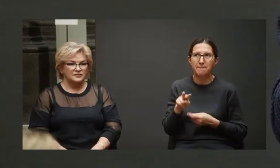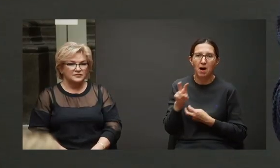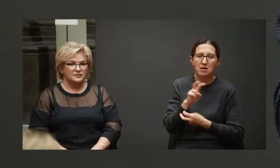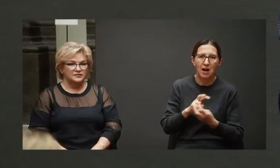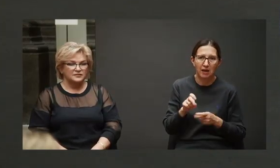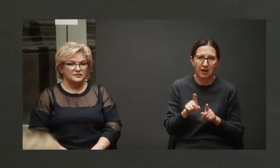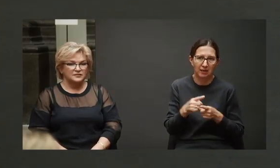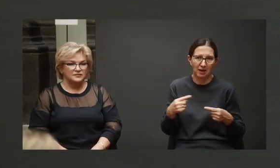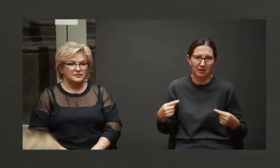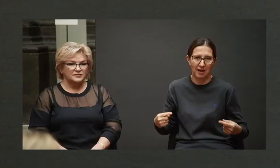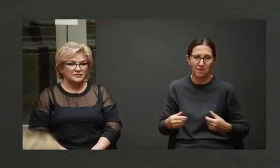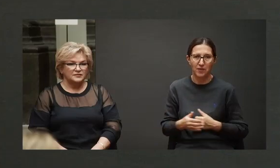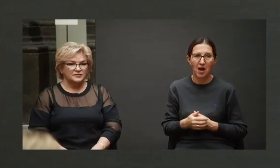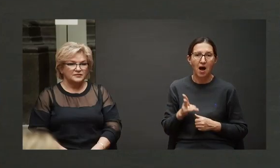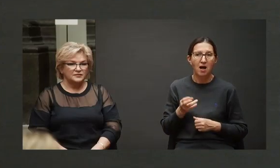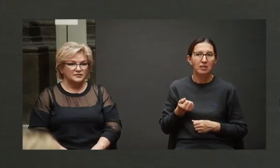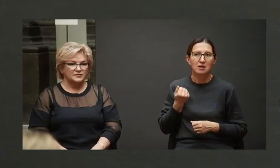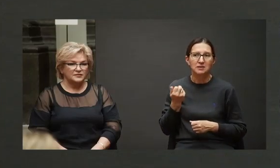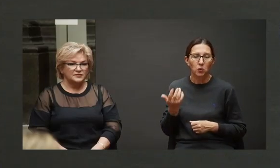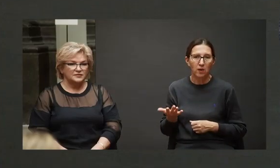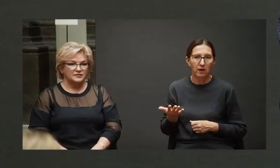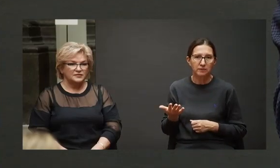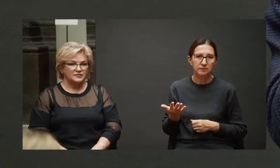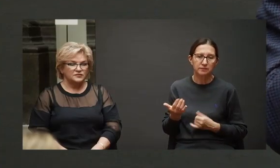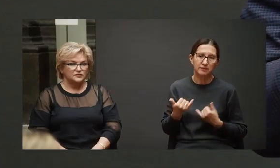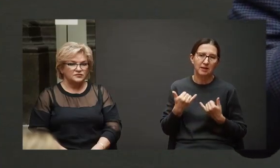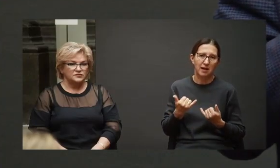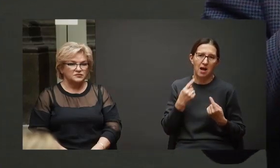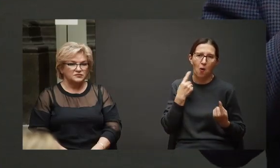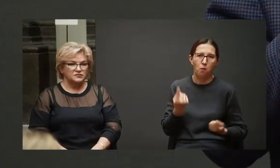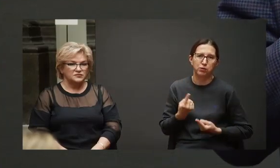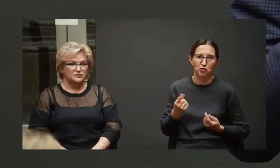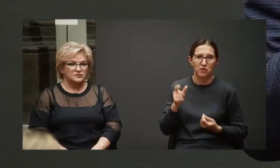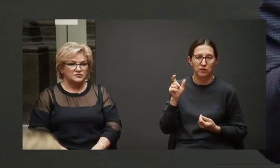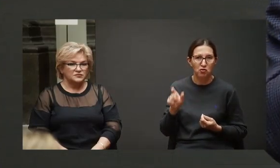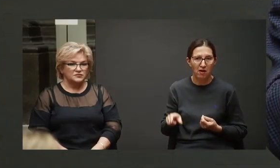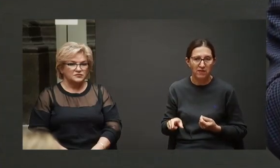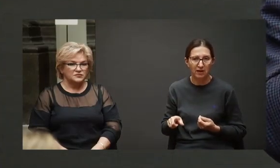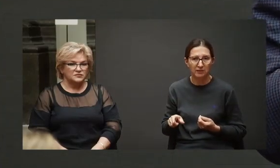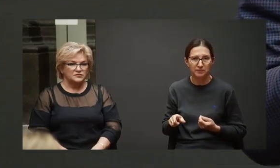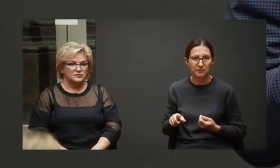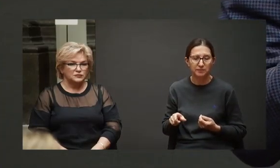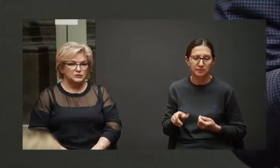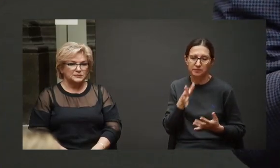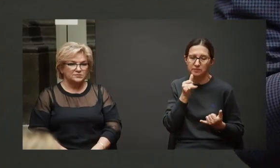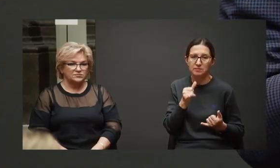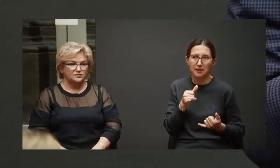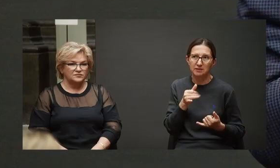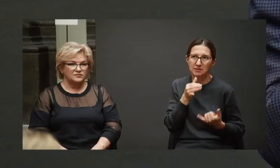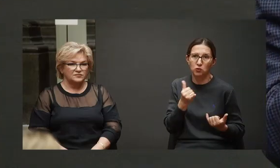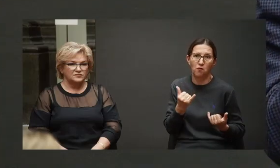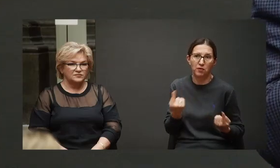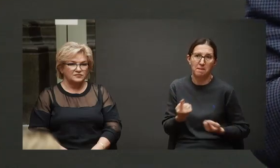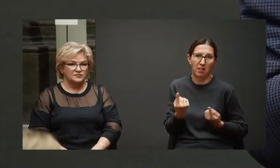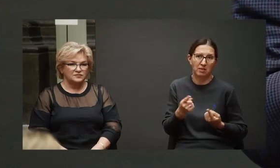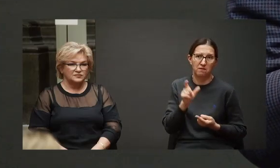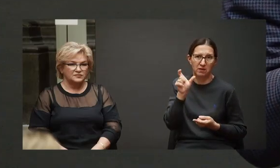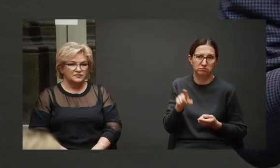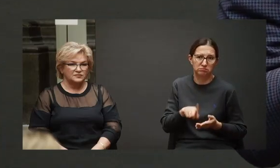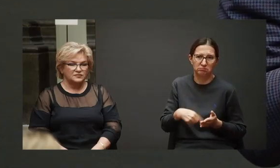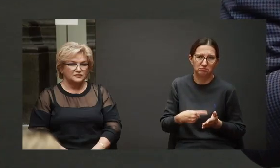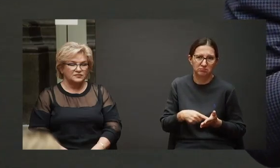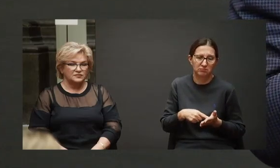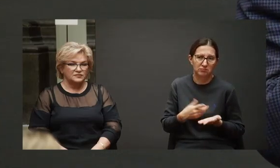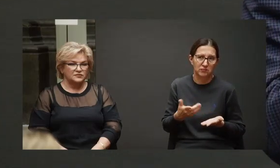далее. А насколько для обычного человека, современного горожанина,